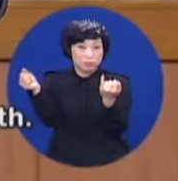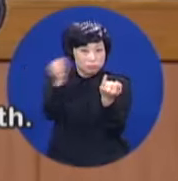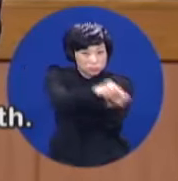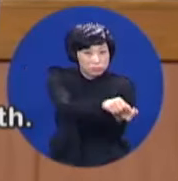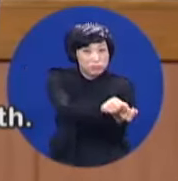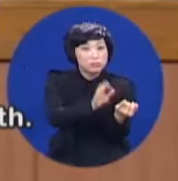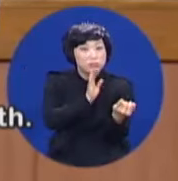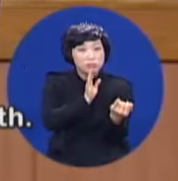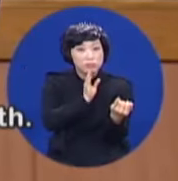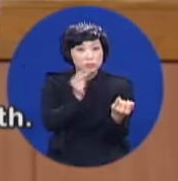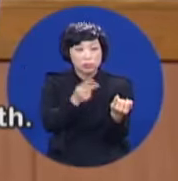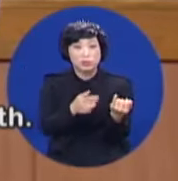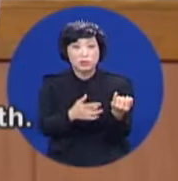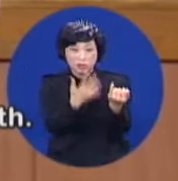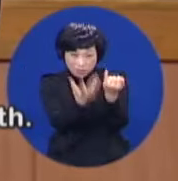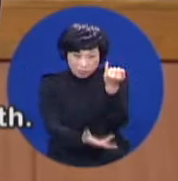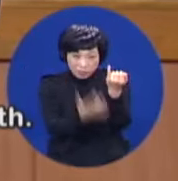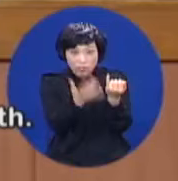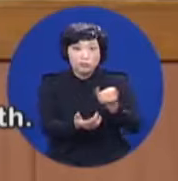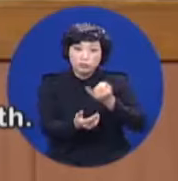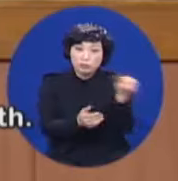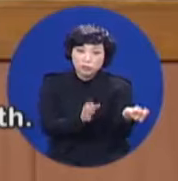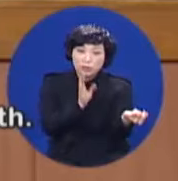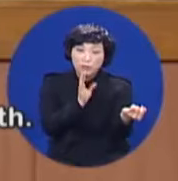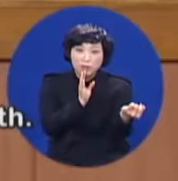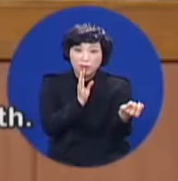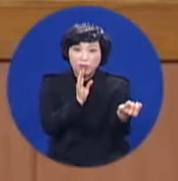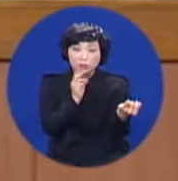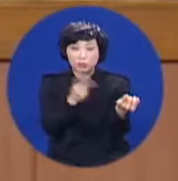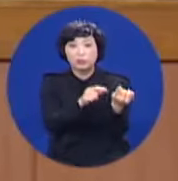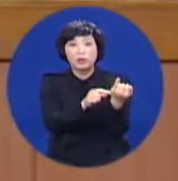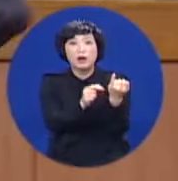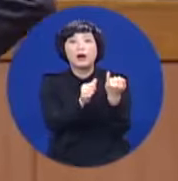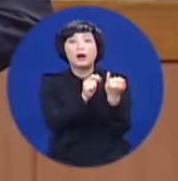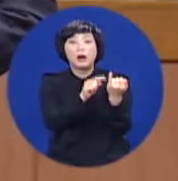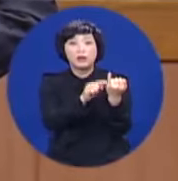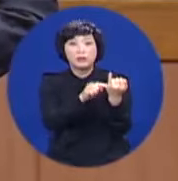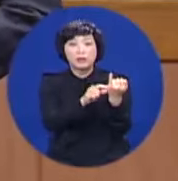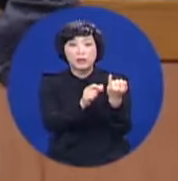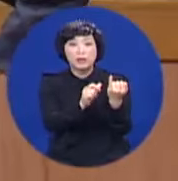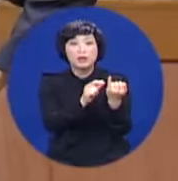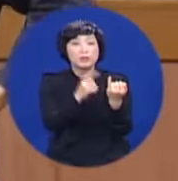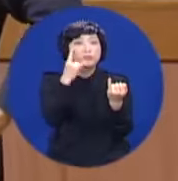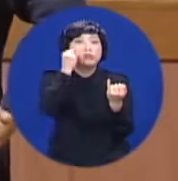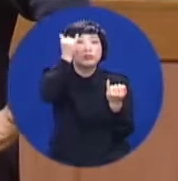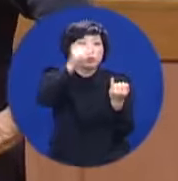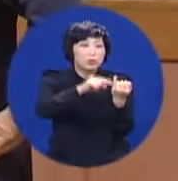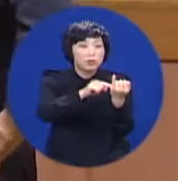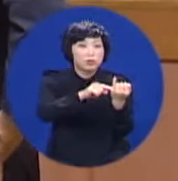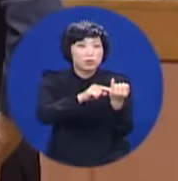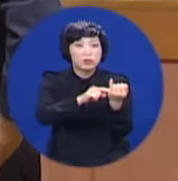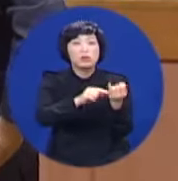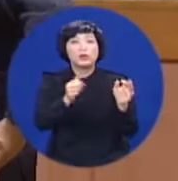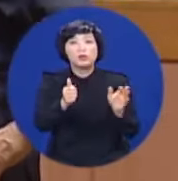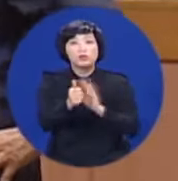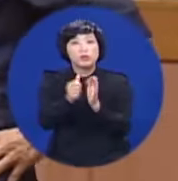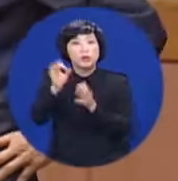불에 타서 화형당해야 하고 처갓집에 아버지 어머니가